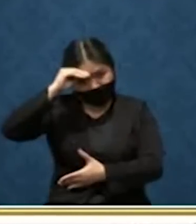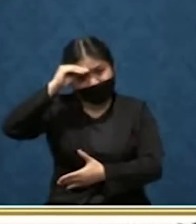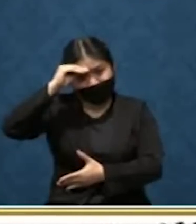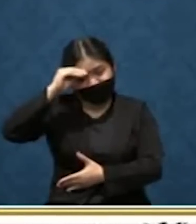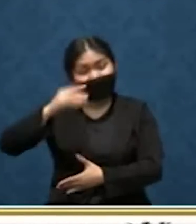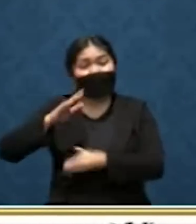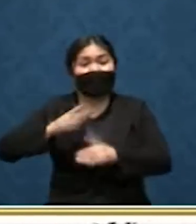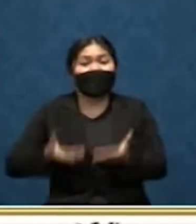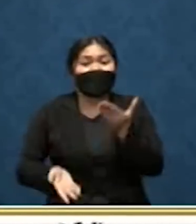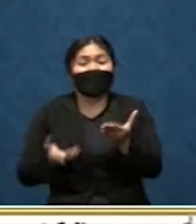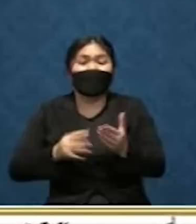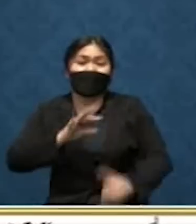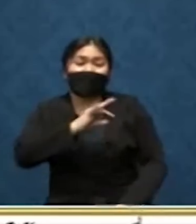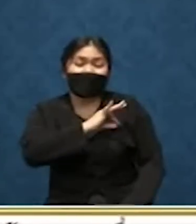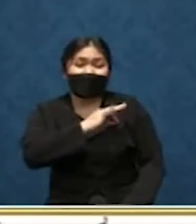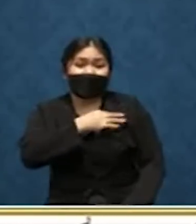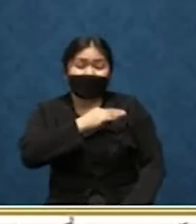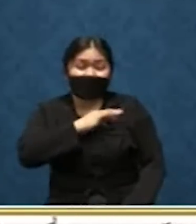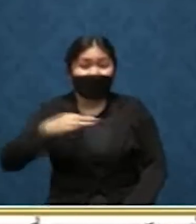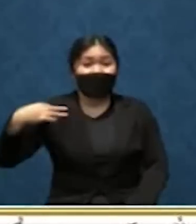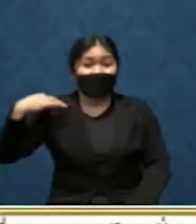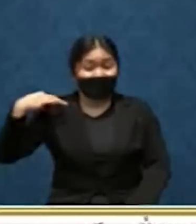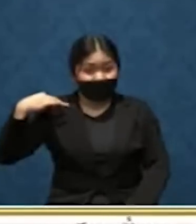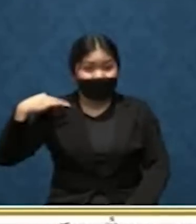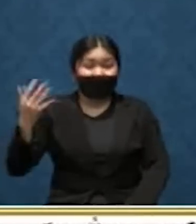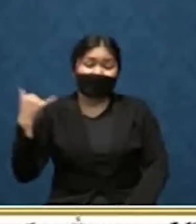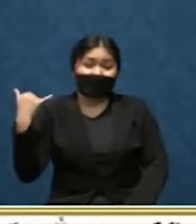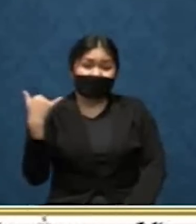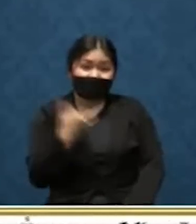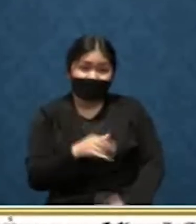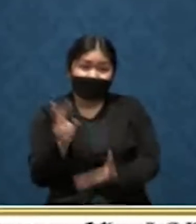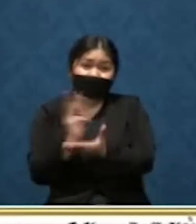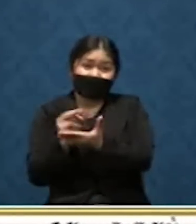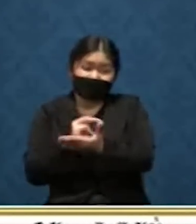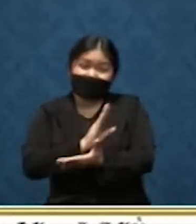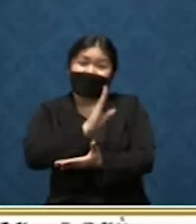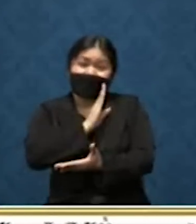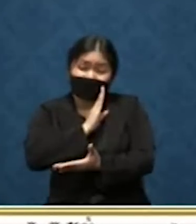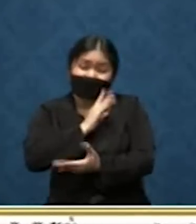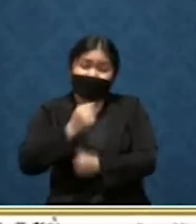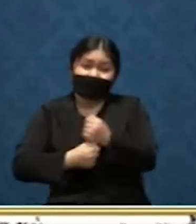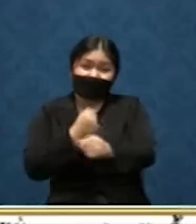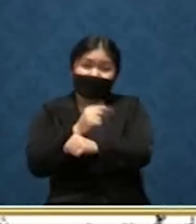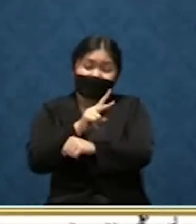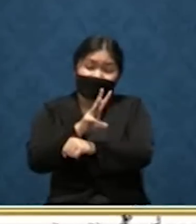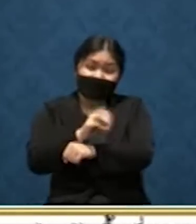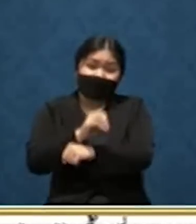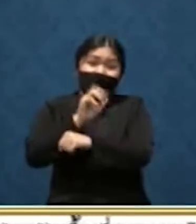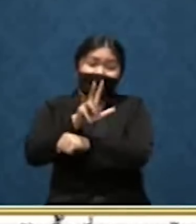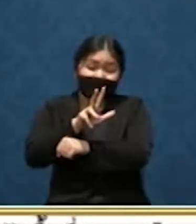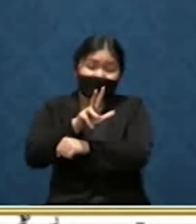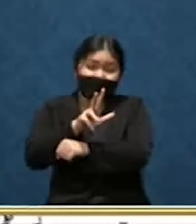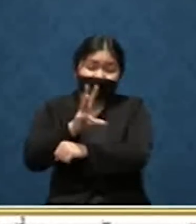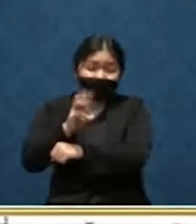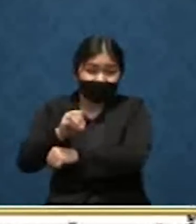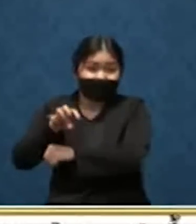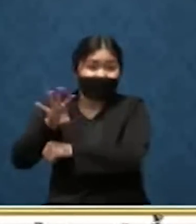ในฐานะของอาศาสมัของมุณธิปรอมๆในปี 63-64มีจีนเท่า